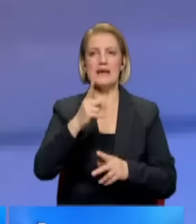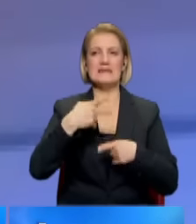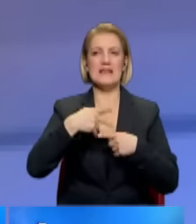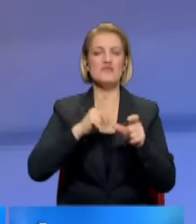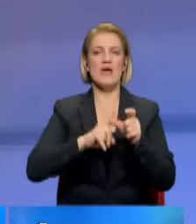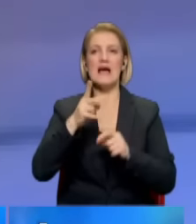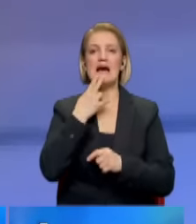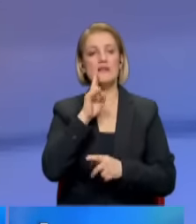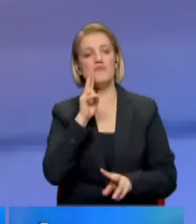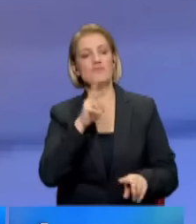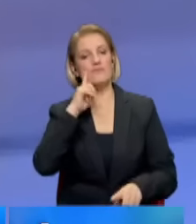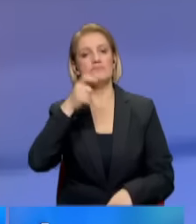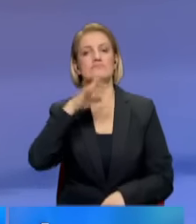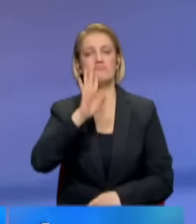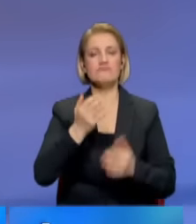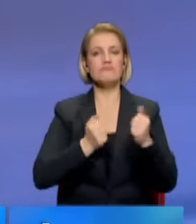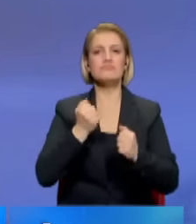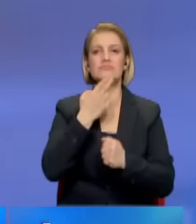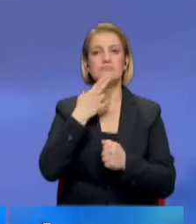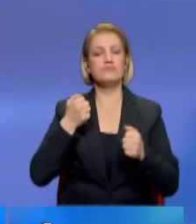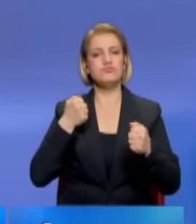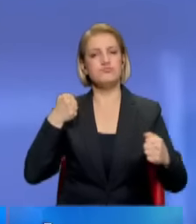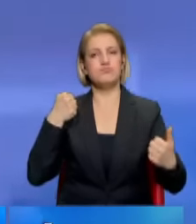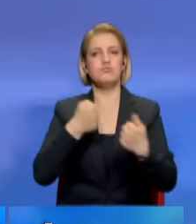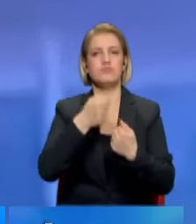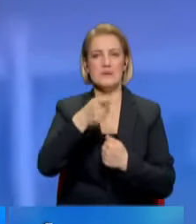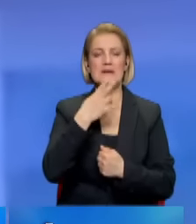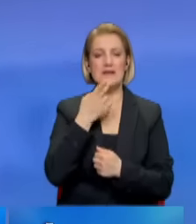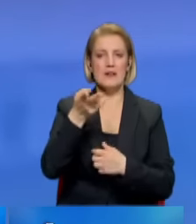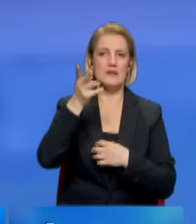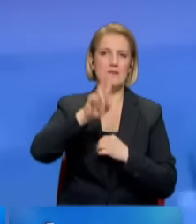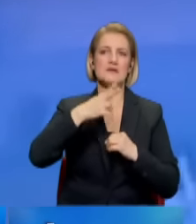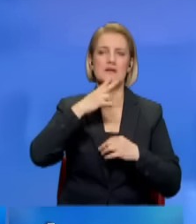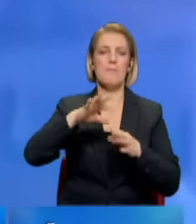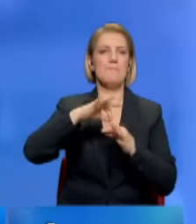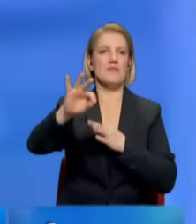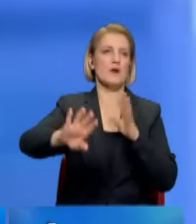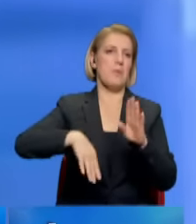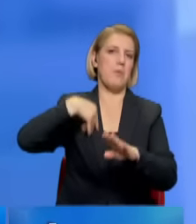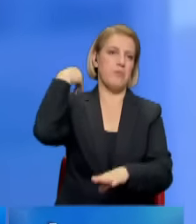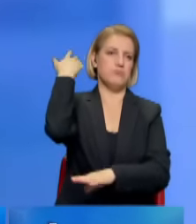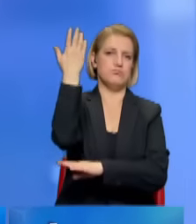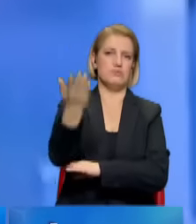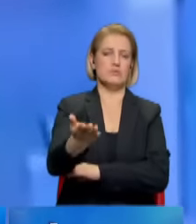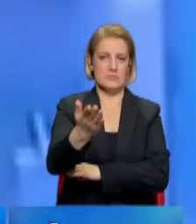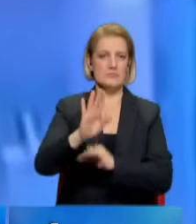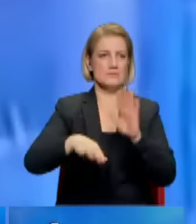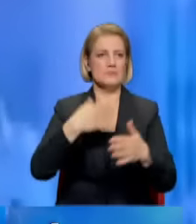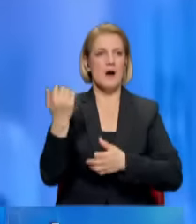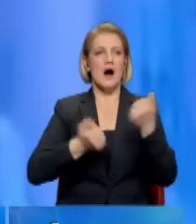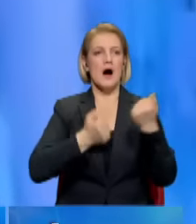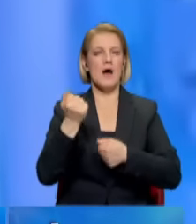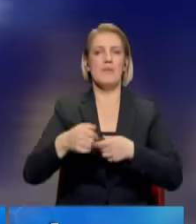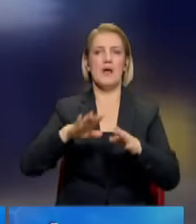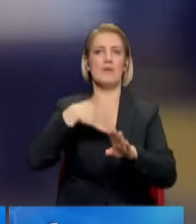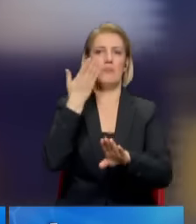ZÇ kadını görmedi. Otomobiliyle Zeliha E.'ye çarptı. Çarpmanın etkisiyle kadın metrelerce yükseğe fırladı. Ardından otomobilin